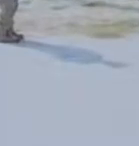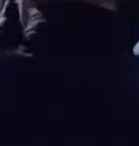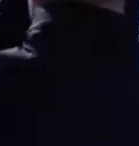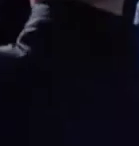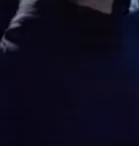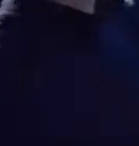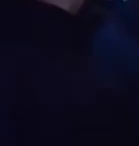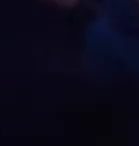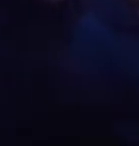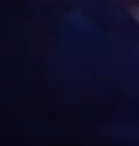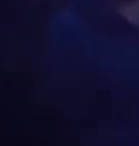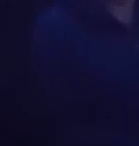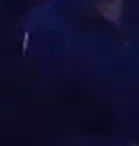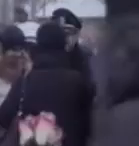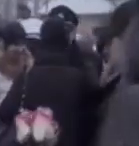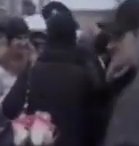Музика